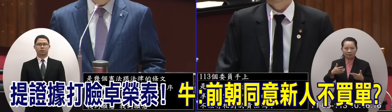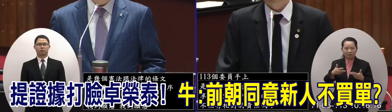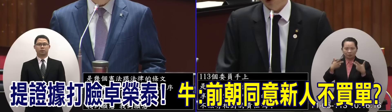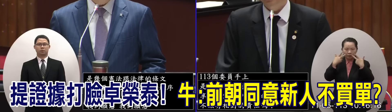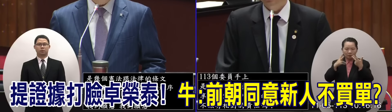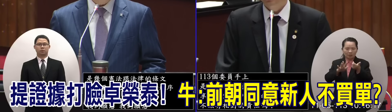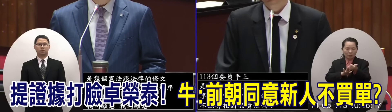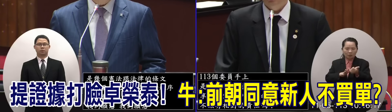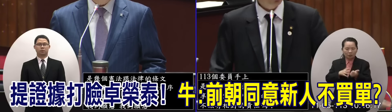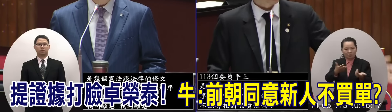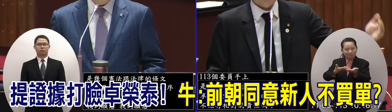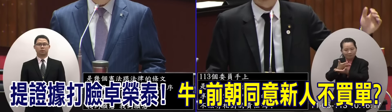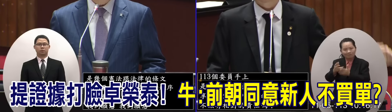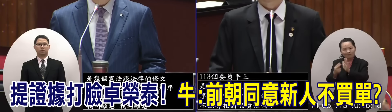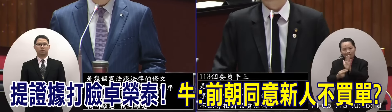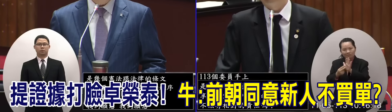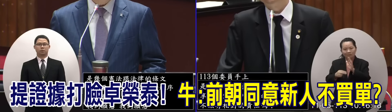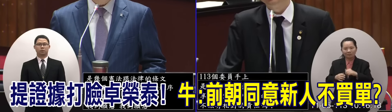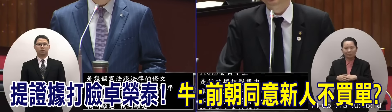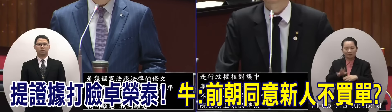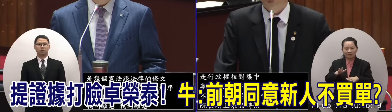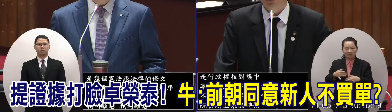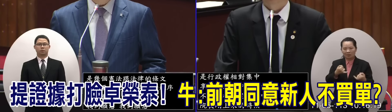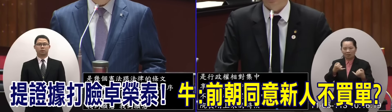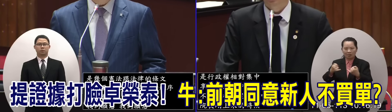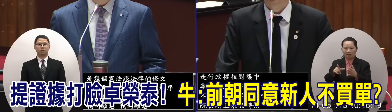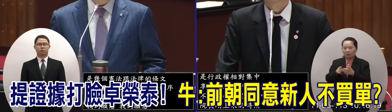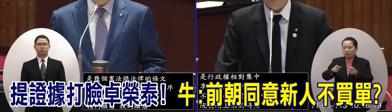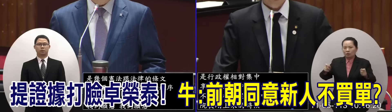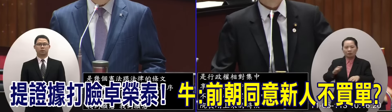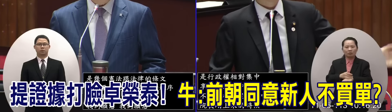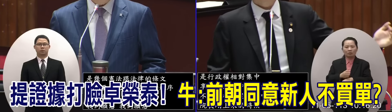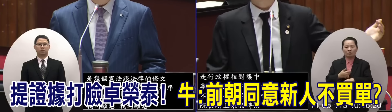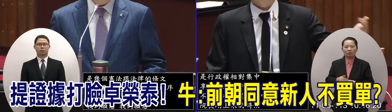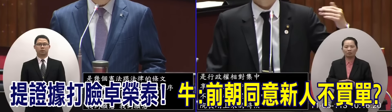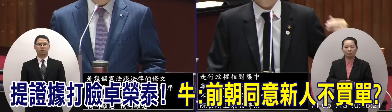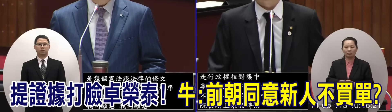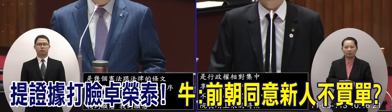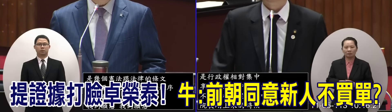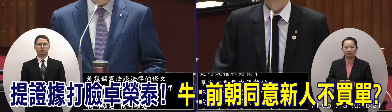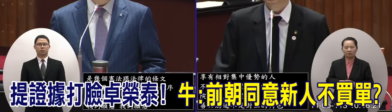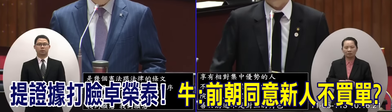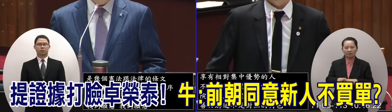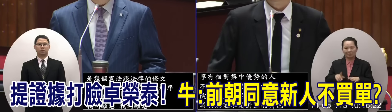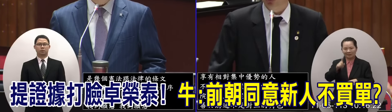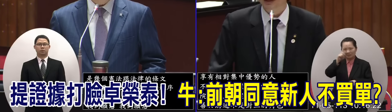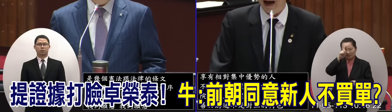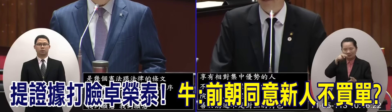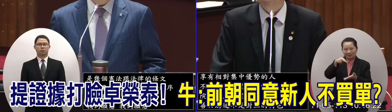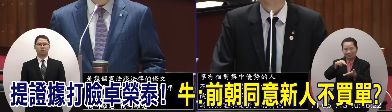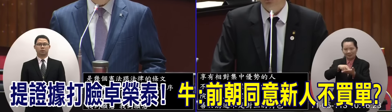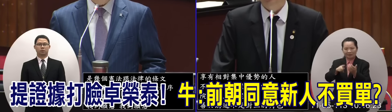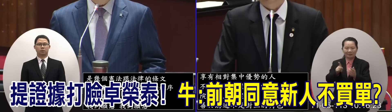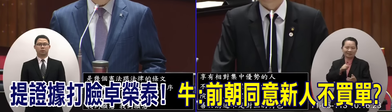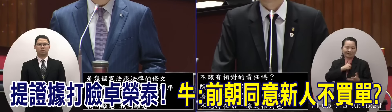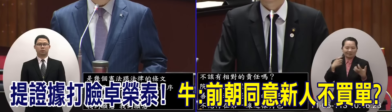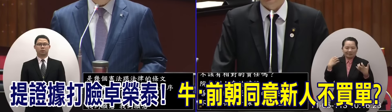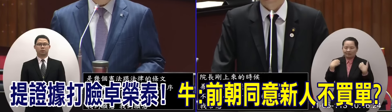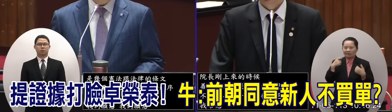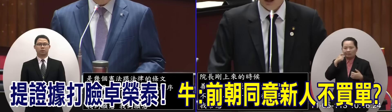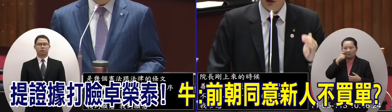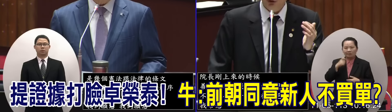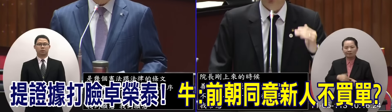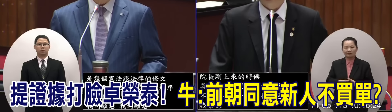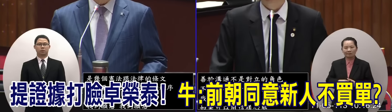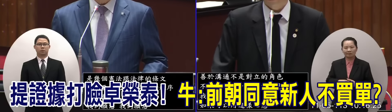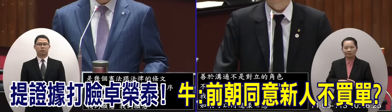沟通跟说明，也许这个朝野僵局不会持续这么久啊。但这个是你不能期待立法院自己来处理啊，对不对？院长